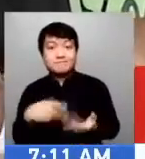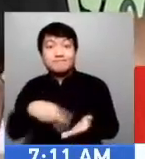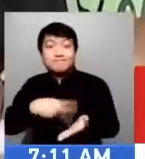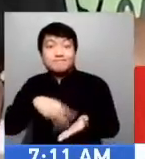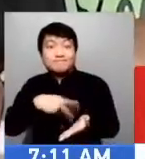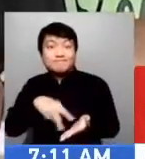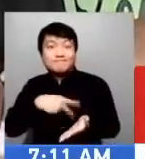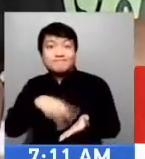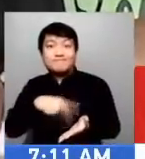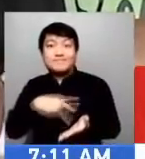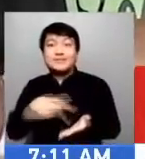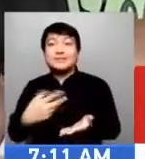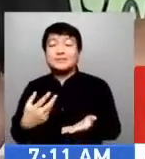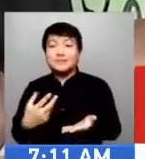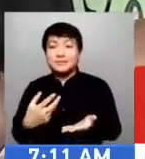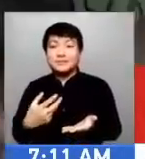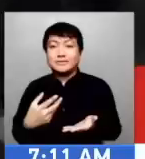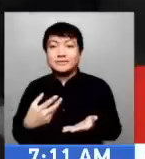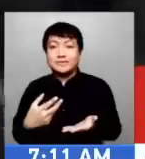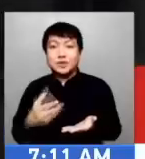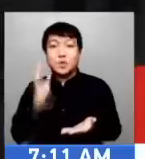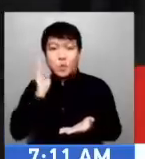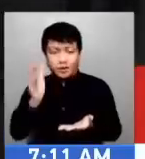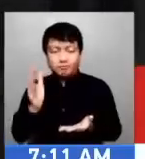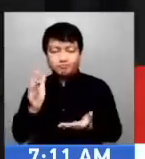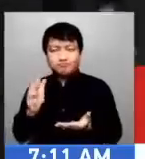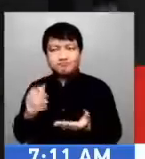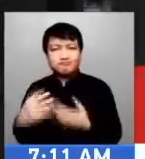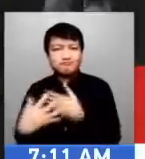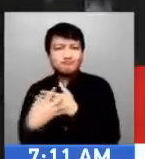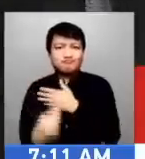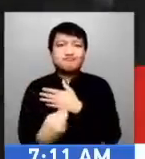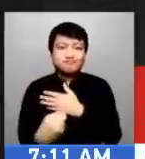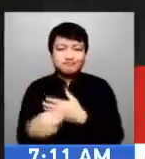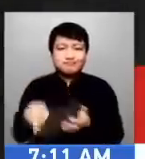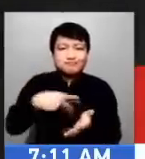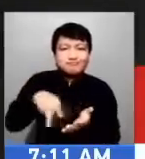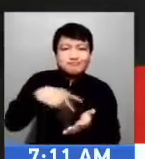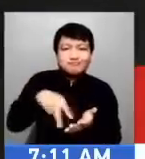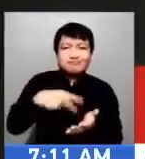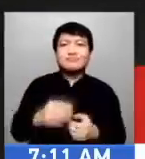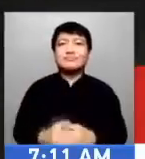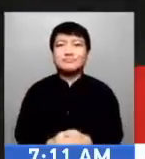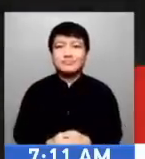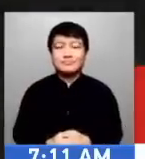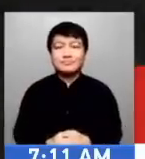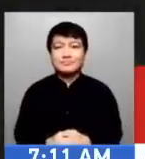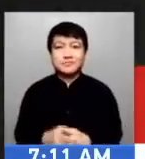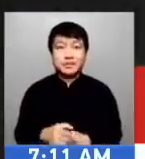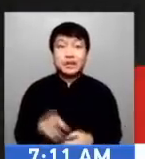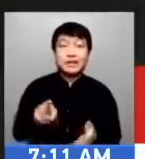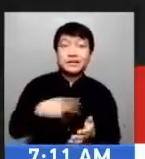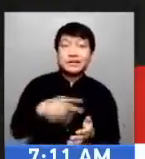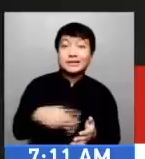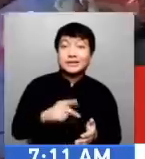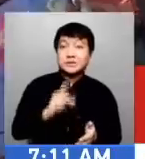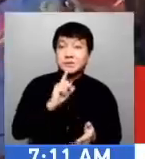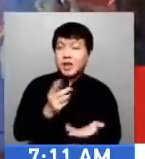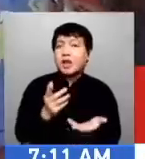instructor. Lahat namin sasayawin ng sabay-sabay yon. Ipinakita rin nila sa amin ang kanilang sayaw na puspusan daw nilang